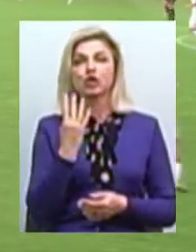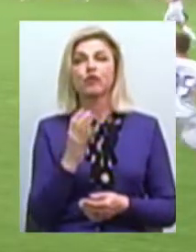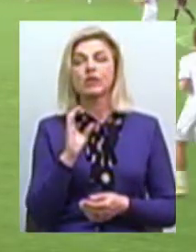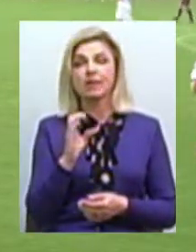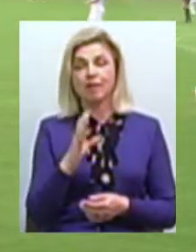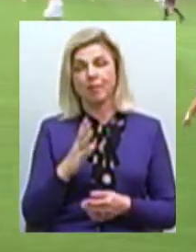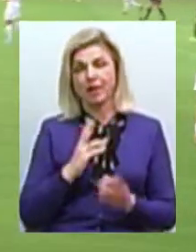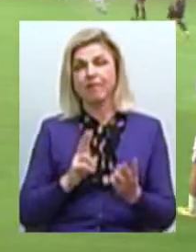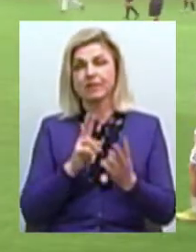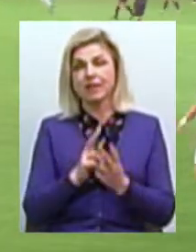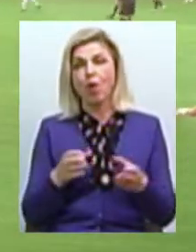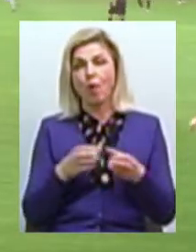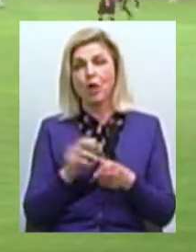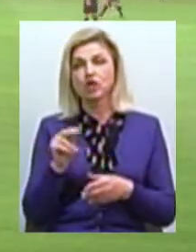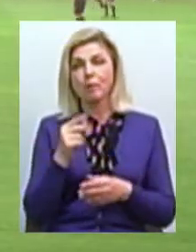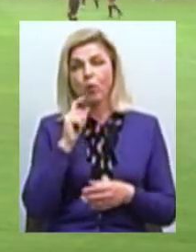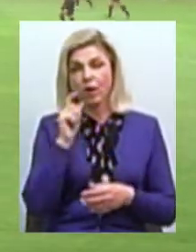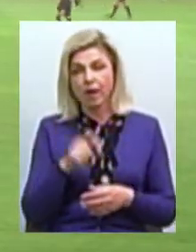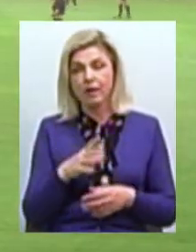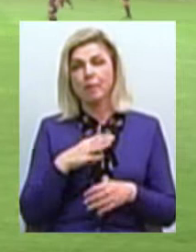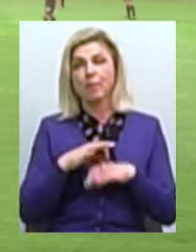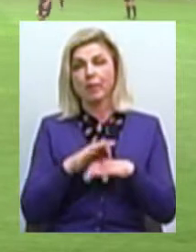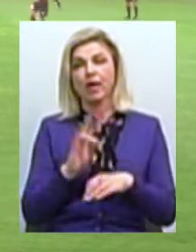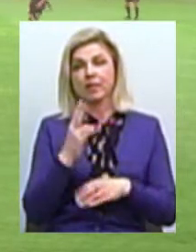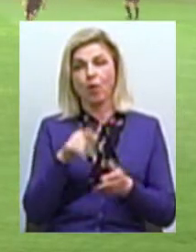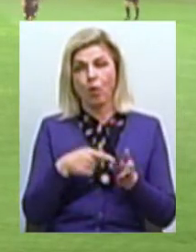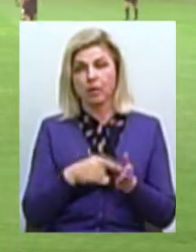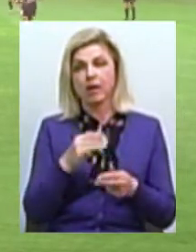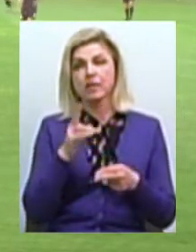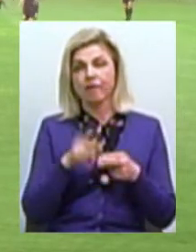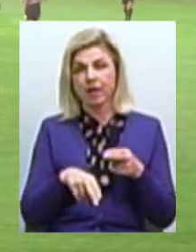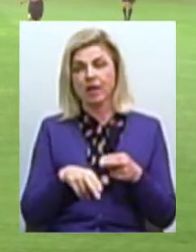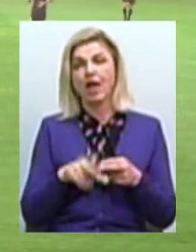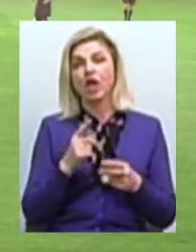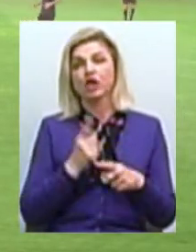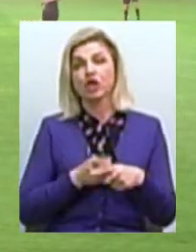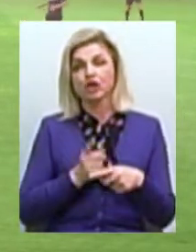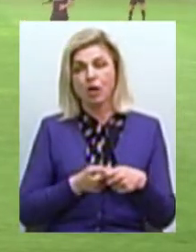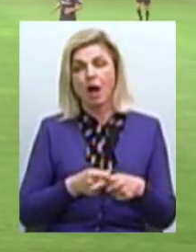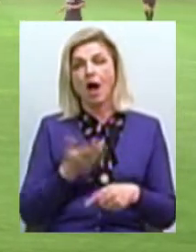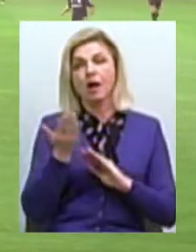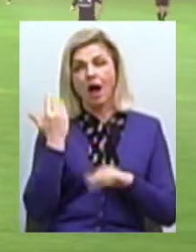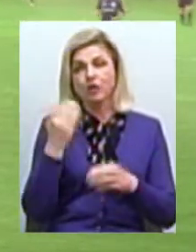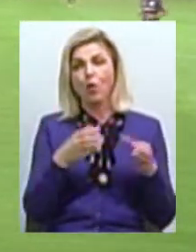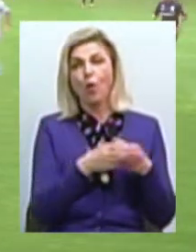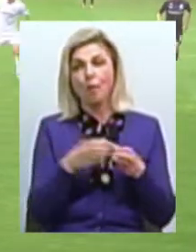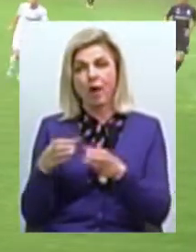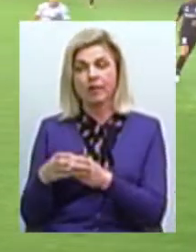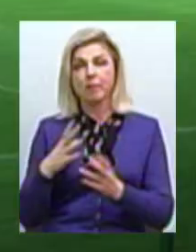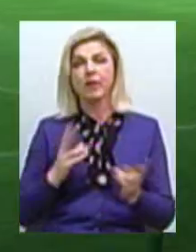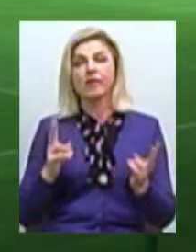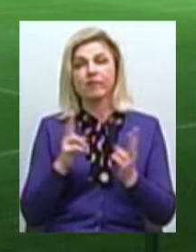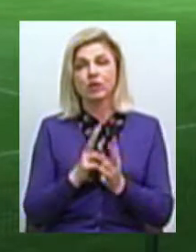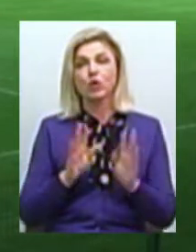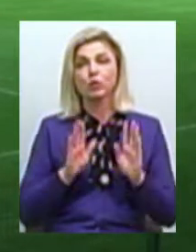лізі чемпіонату України. Гра також відбувалася у Миколаєві і завершилася безгольовою нічиєю. Раніше команди між собою зустрічалися тільки